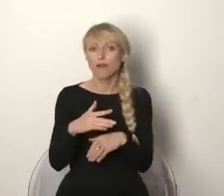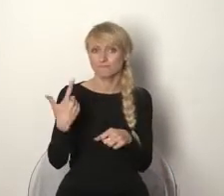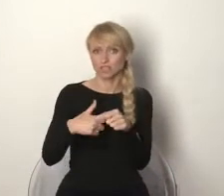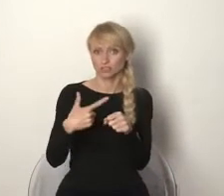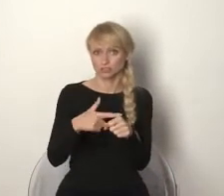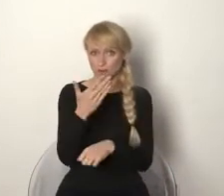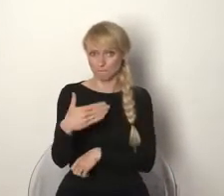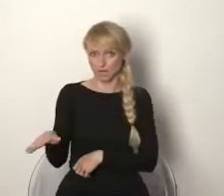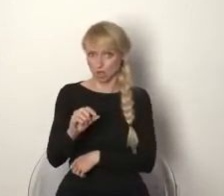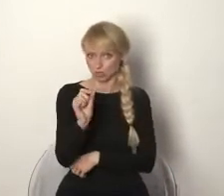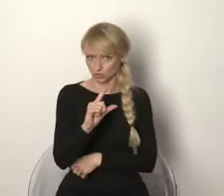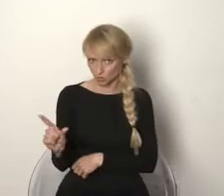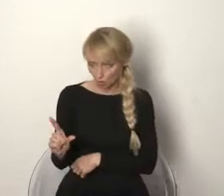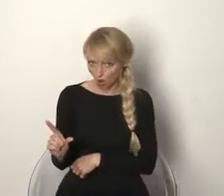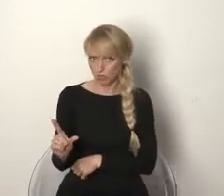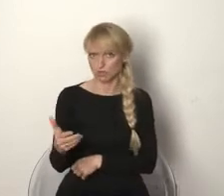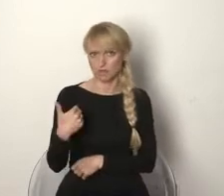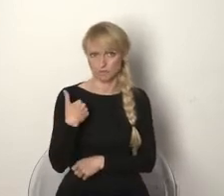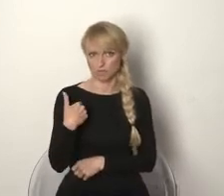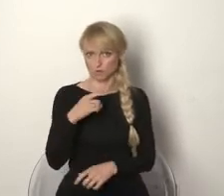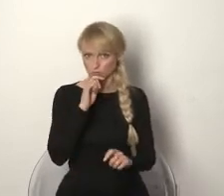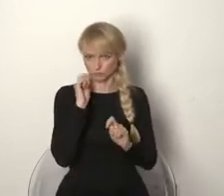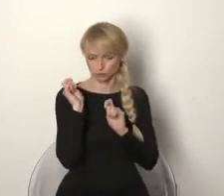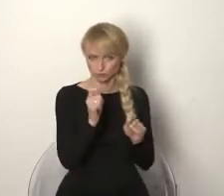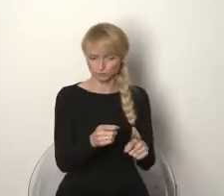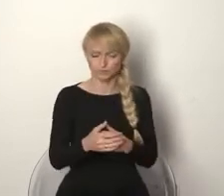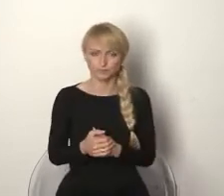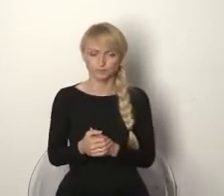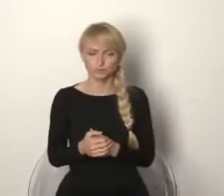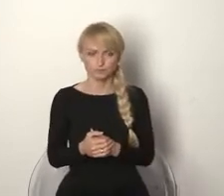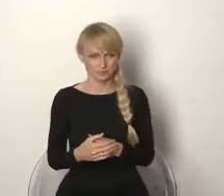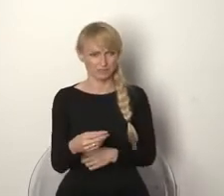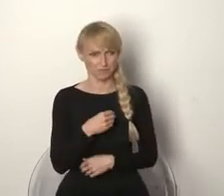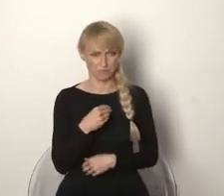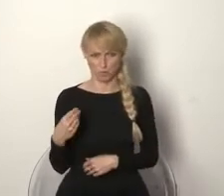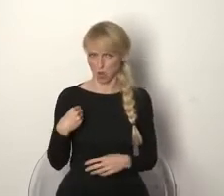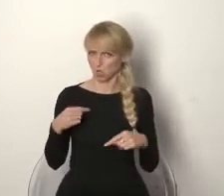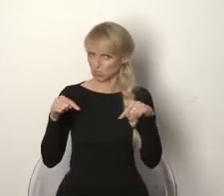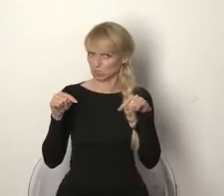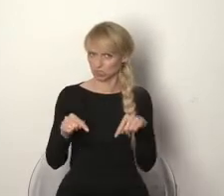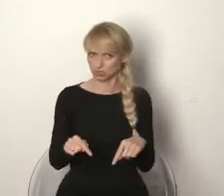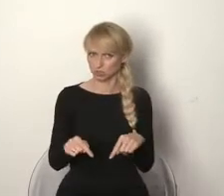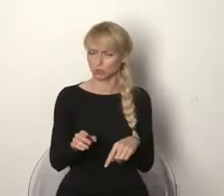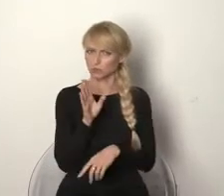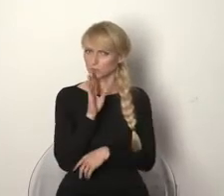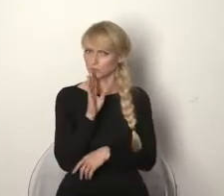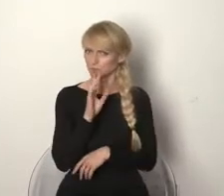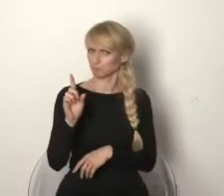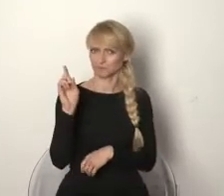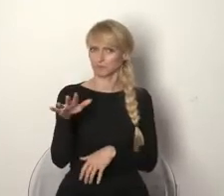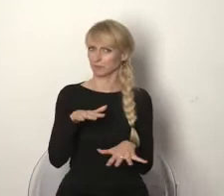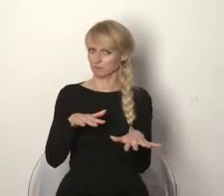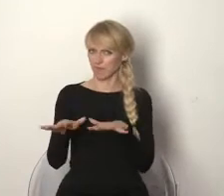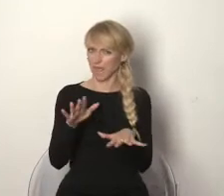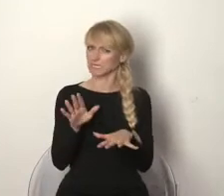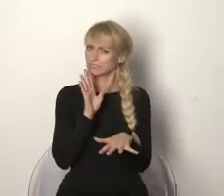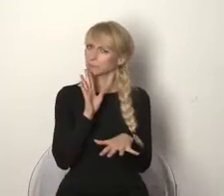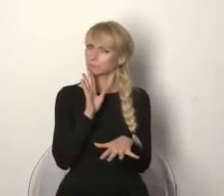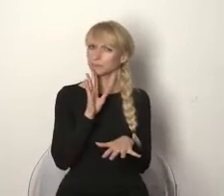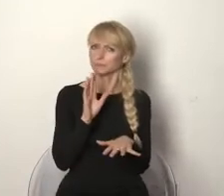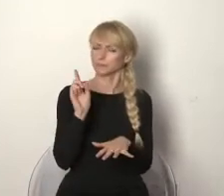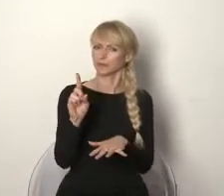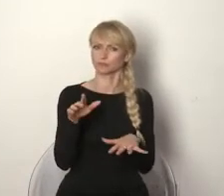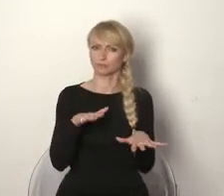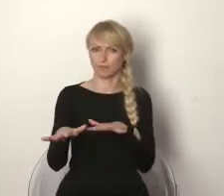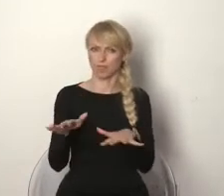złotych, także spora skala. To jest znaczy chyba w Polsce to chyba, nie wiem czy nie największa, ale no, przynajmniej taka no takiej czołówce rzeczywiście, bo to jest ten. Natomiast,